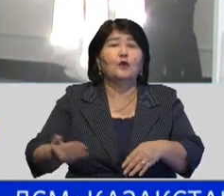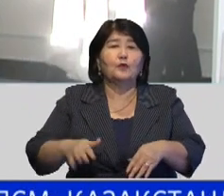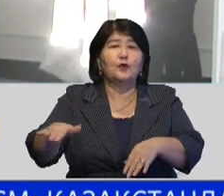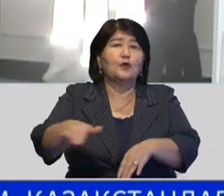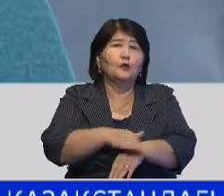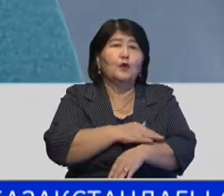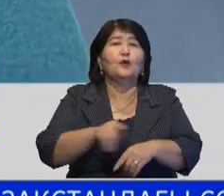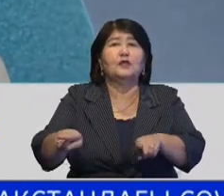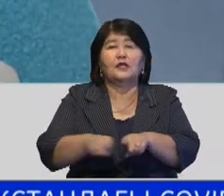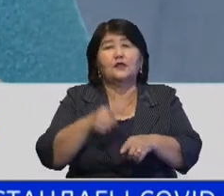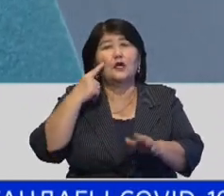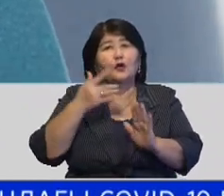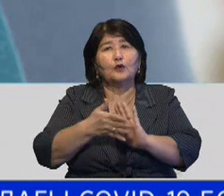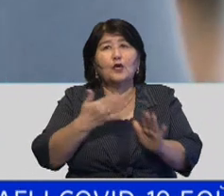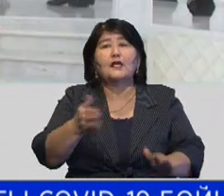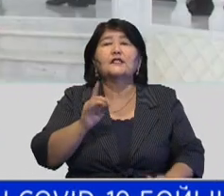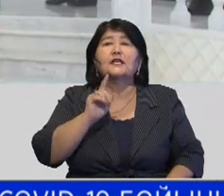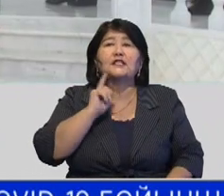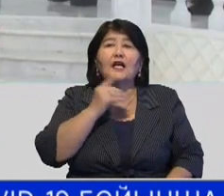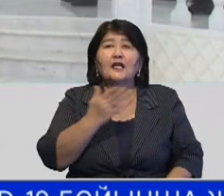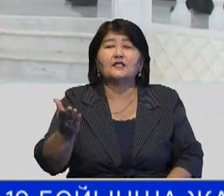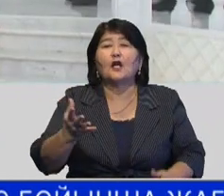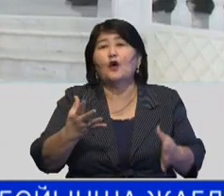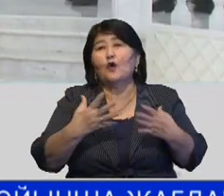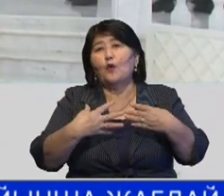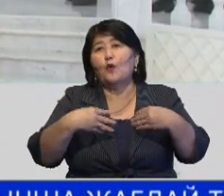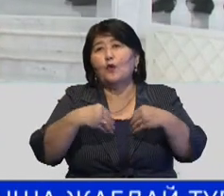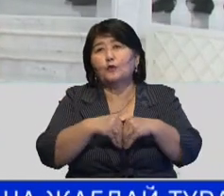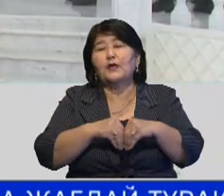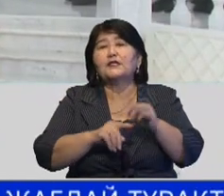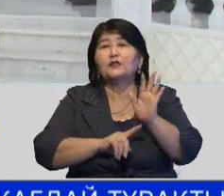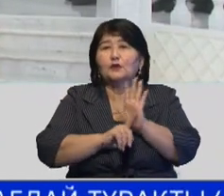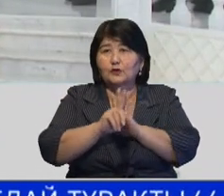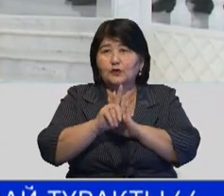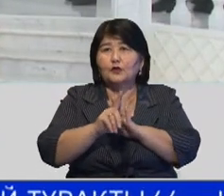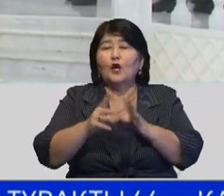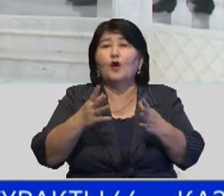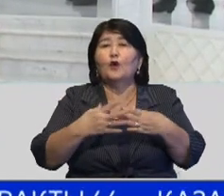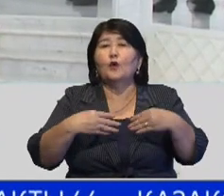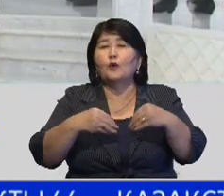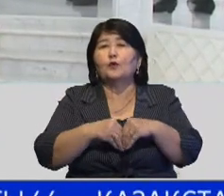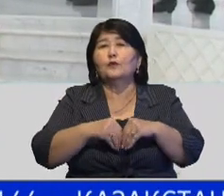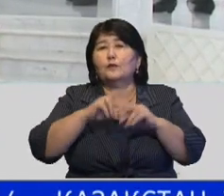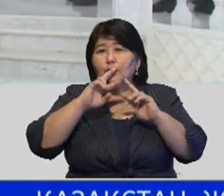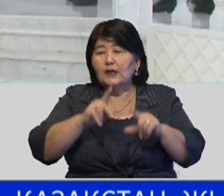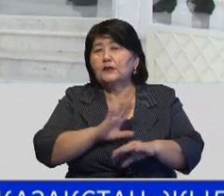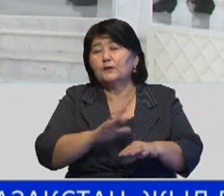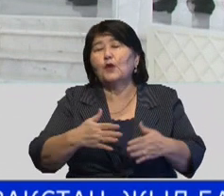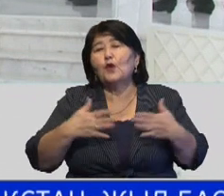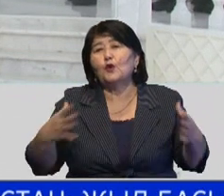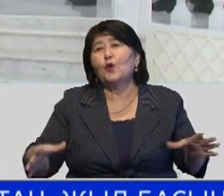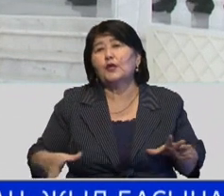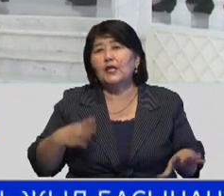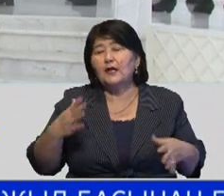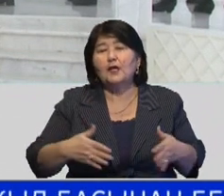түсініп сыйлап өтуге. Сондықтан жастарымыз отбасын құрарда отбасы қалмау үшін үлкен дайындық